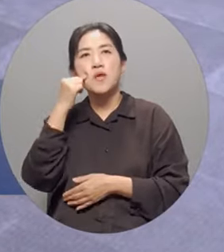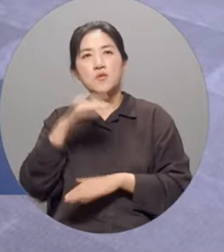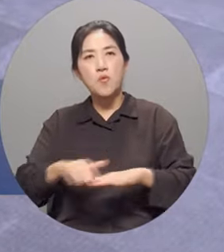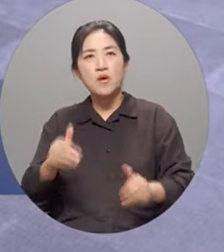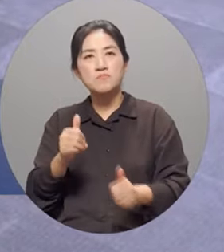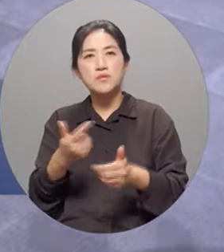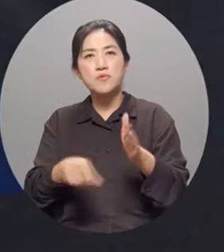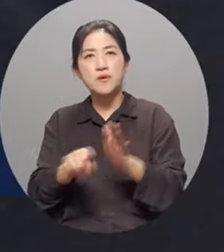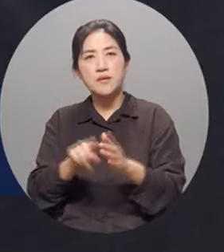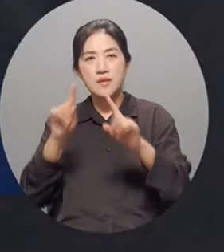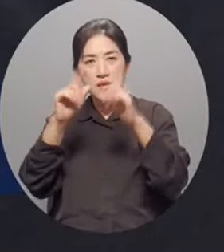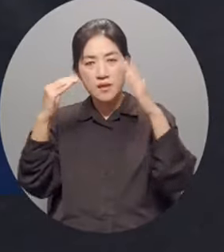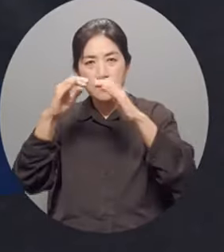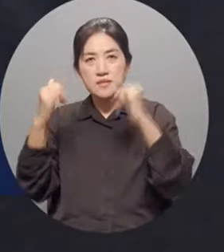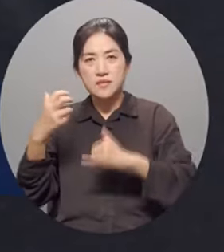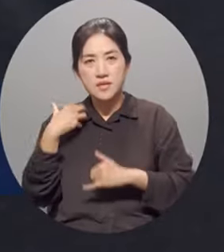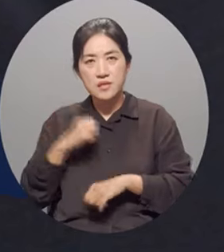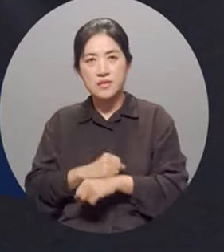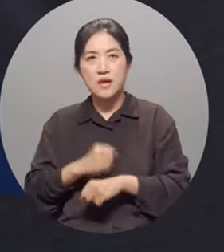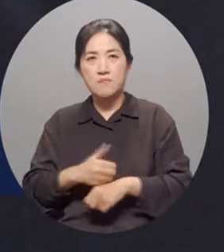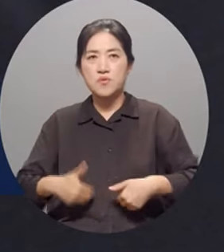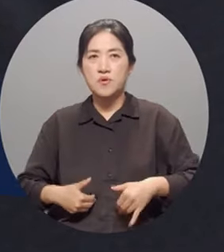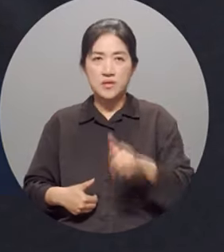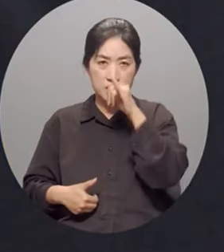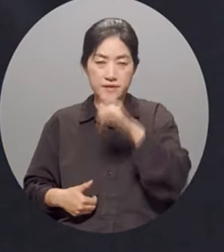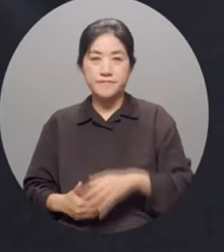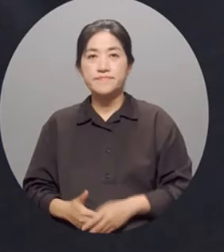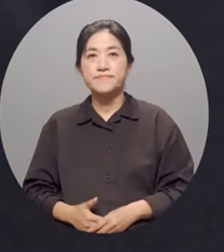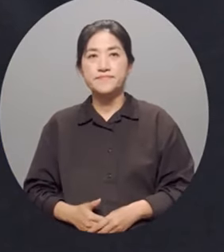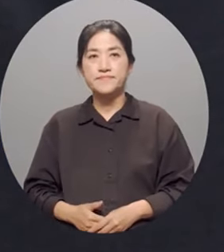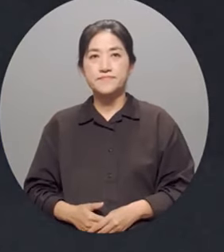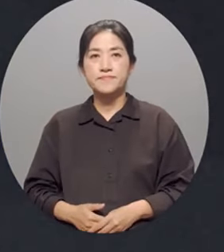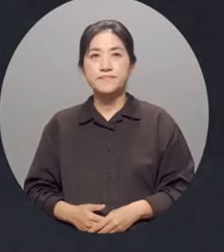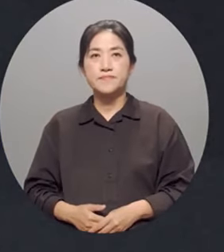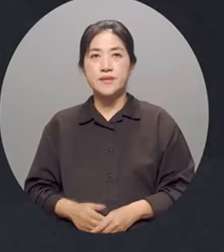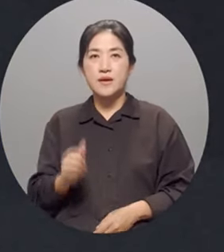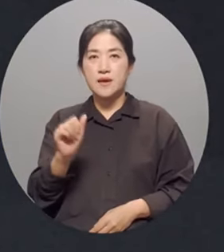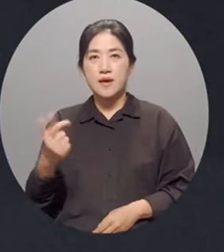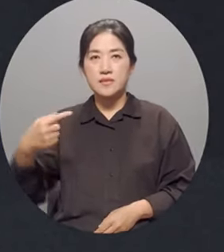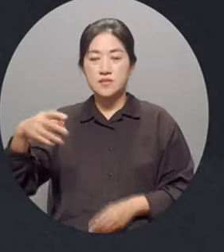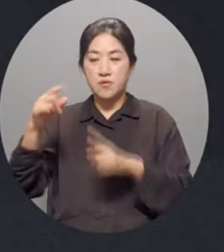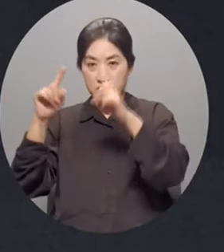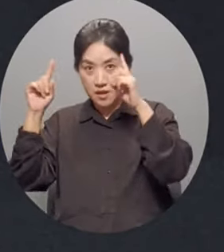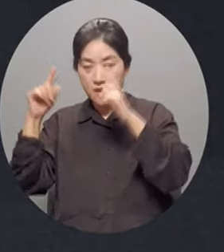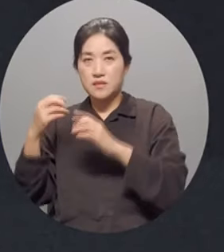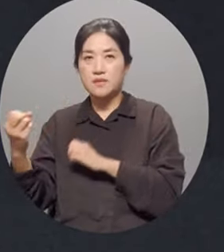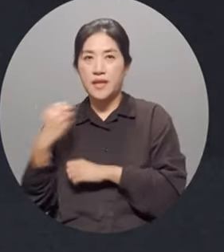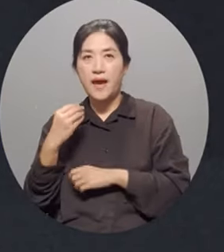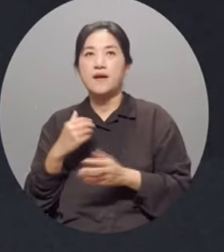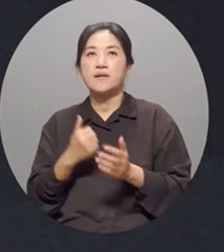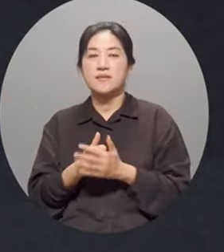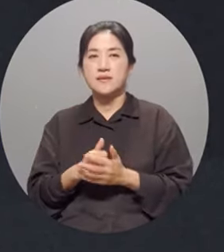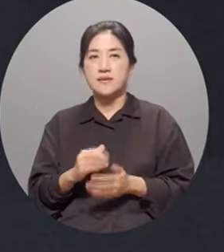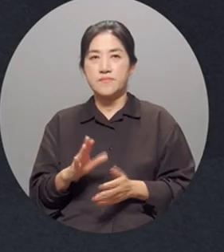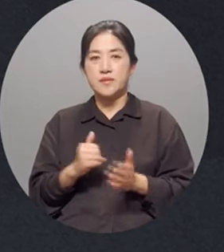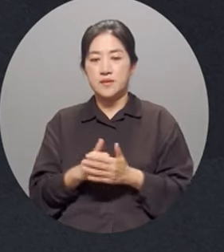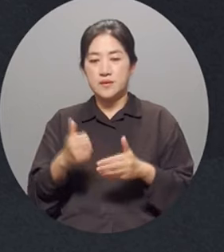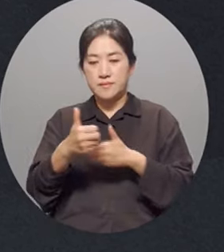입시를 위해 대학들이 사회적 책임을 다할 필요가 있습니다 한성대 측은 MBC 고사실 당 수험생 숫자를